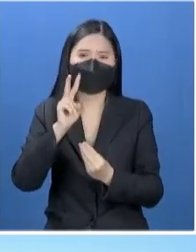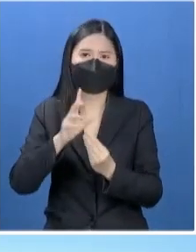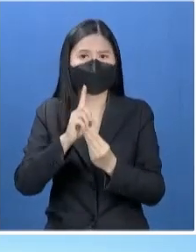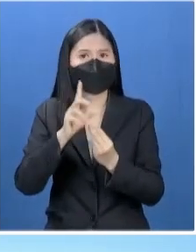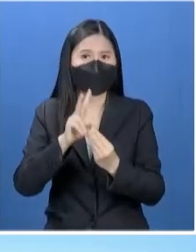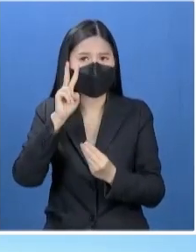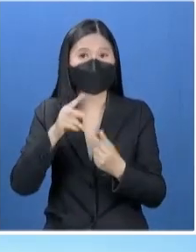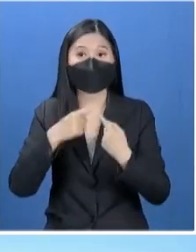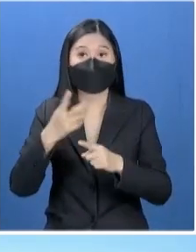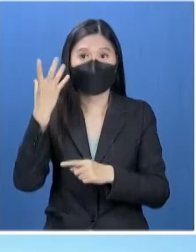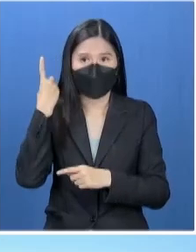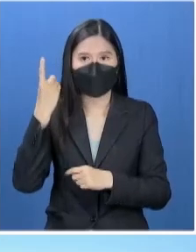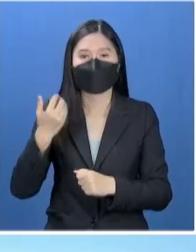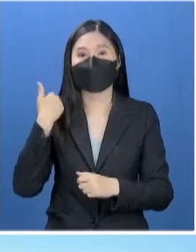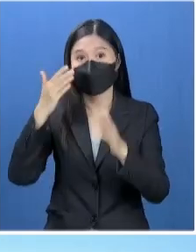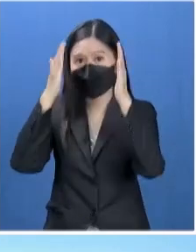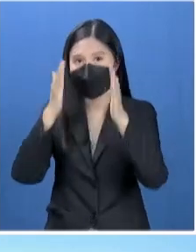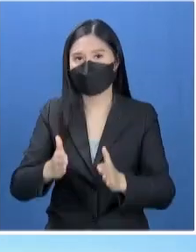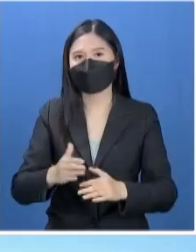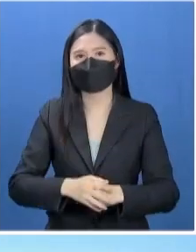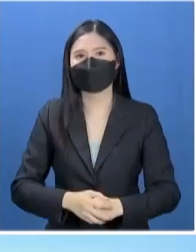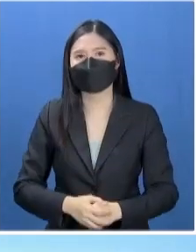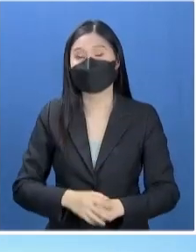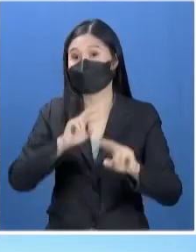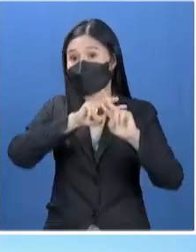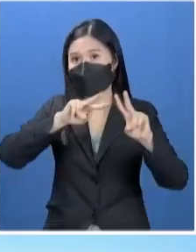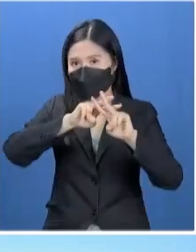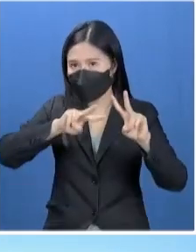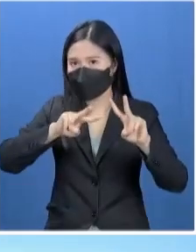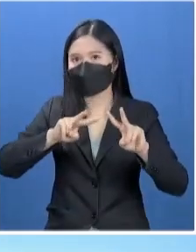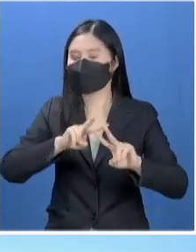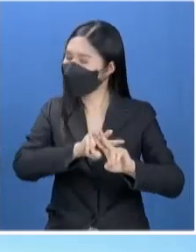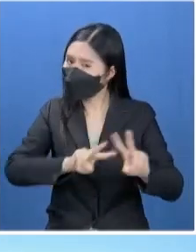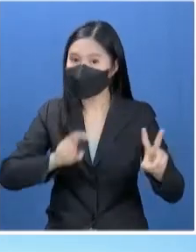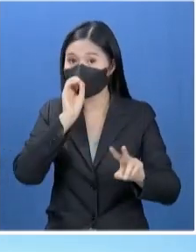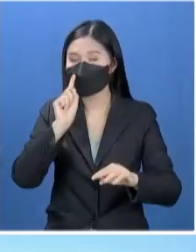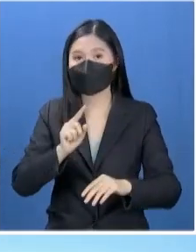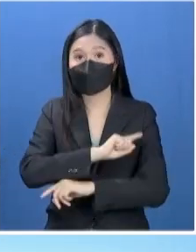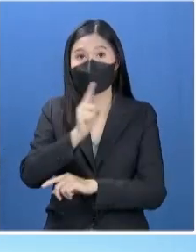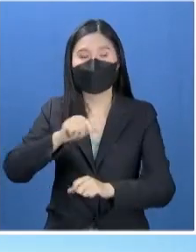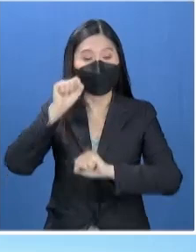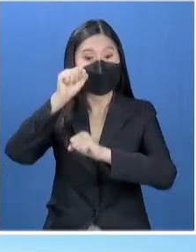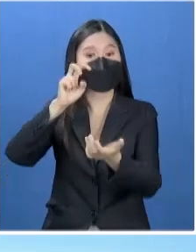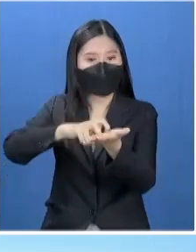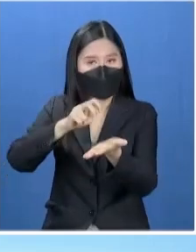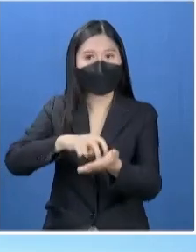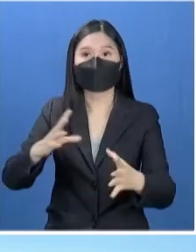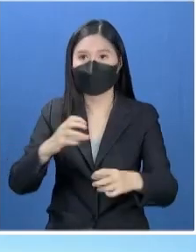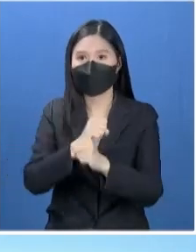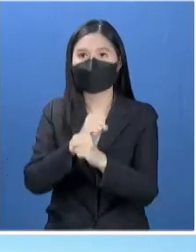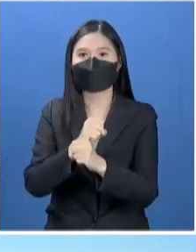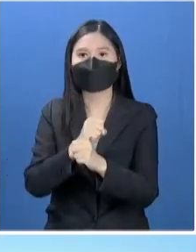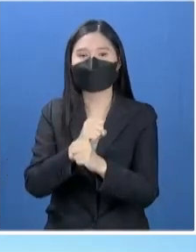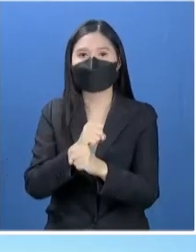ปรากฏว่าเมื่อวานเนี่ยมีคนโหติดแฮชแท็กกันในโลกโซเชียลเยอะแยะมากมายว่าเมื่อไหร่จะมีการประกาศรับรองจนที่สุด